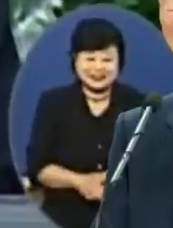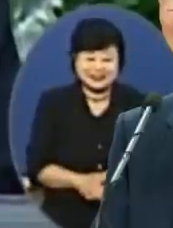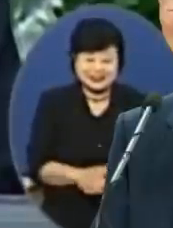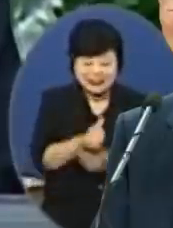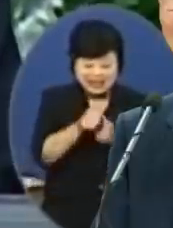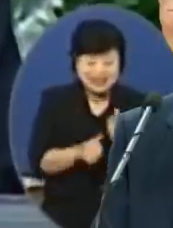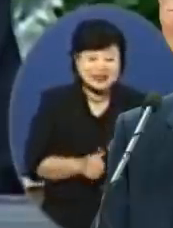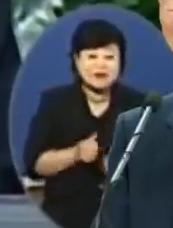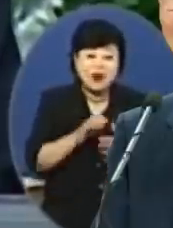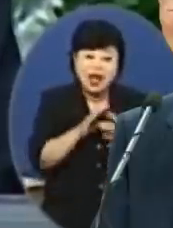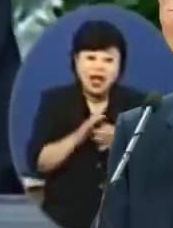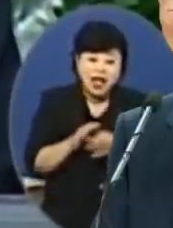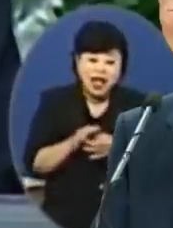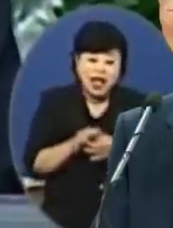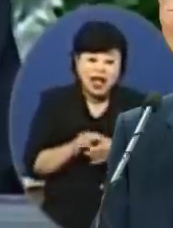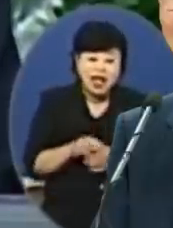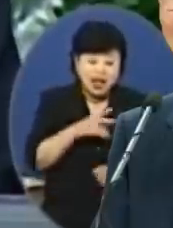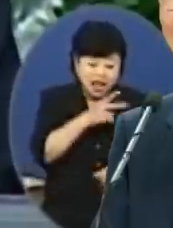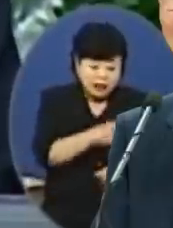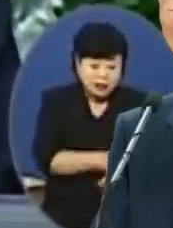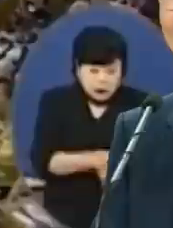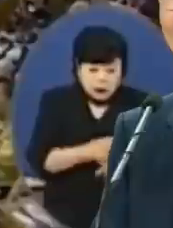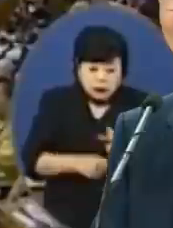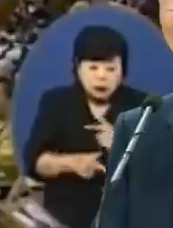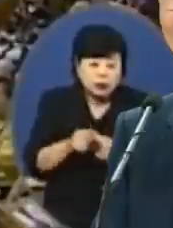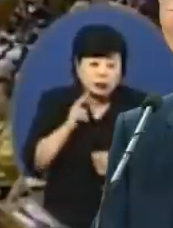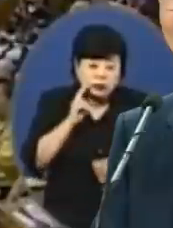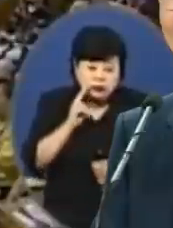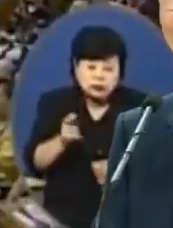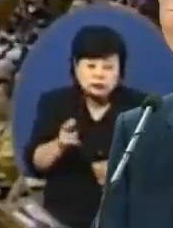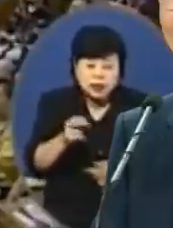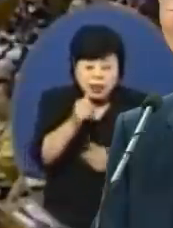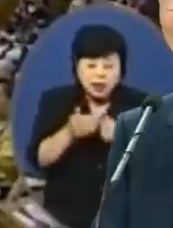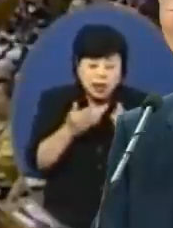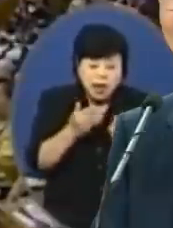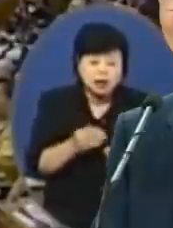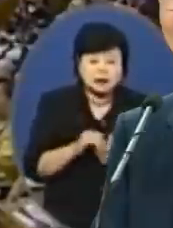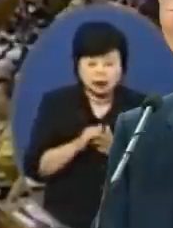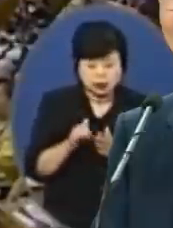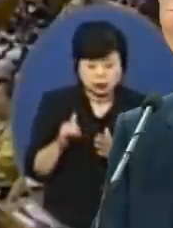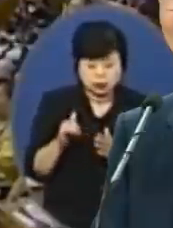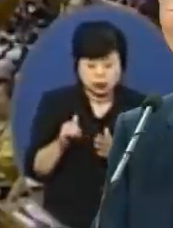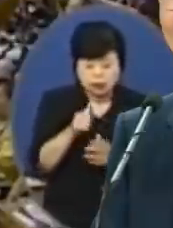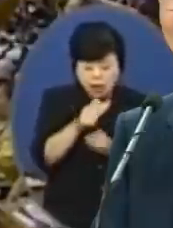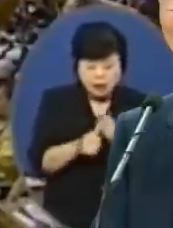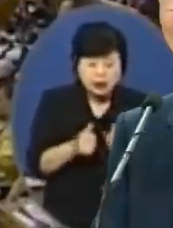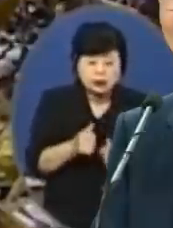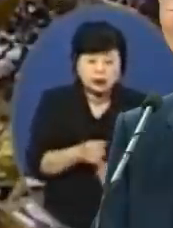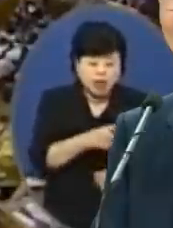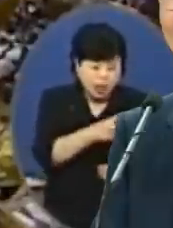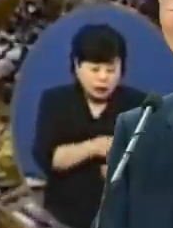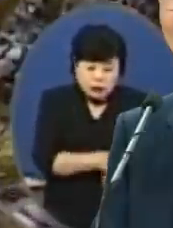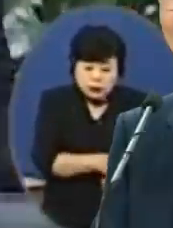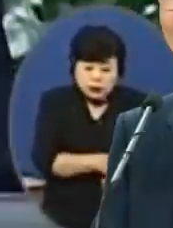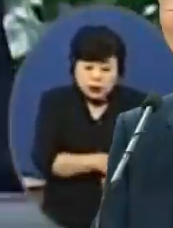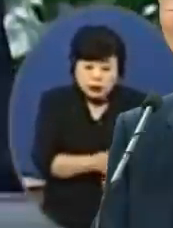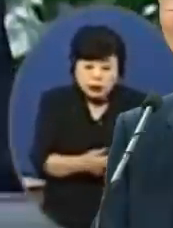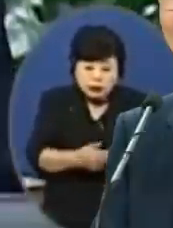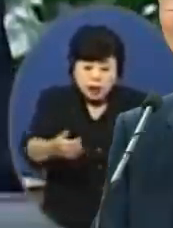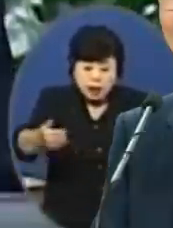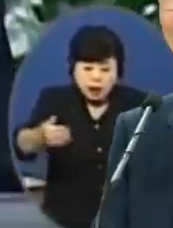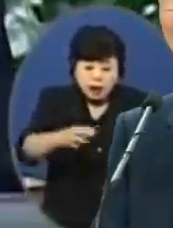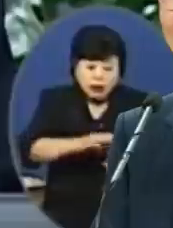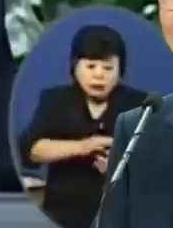우리는 하나님과의 단절은 그보다 더 무섭습니다. 여러분, 우리도 하나님의 식구인데 하나님과 단절되어서